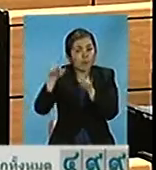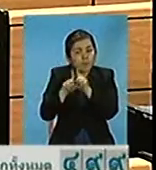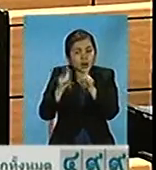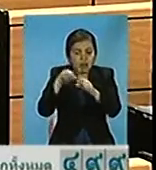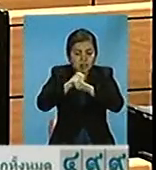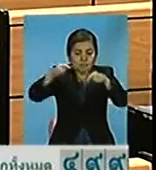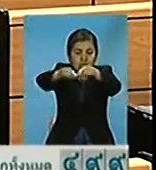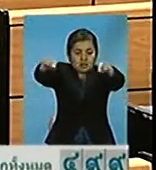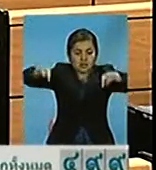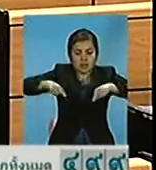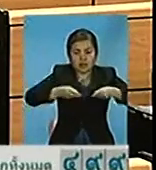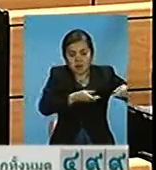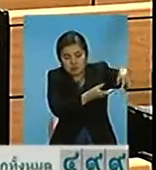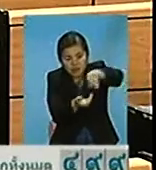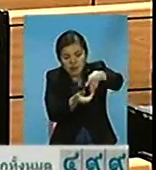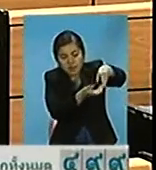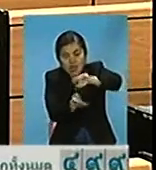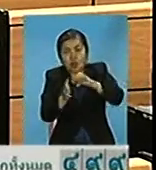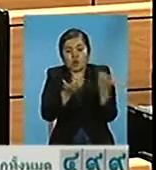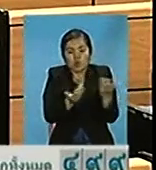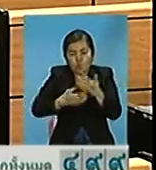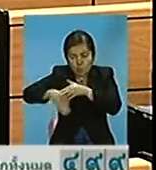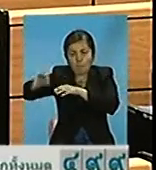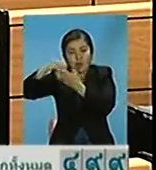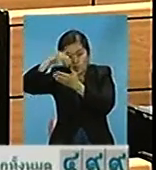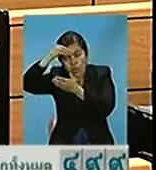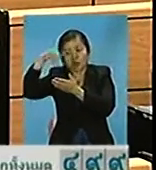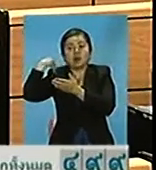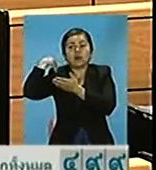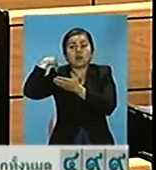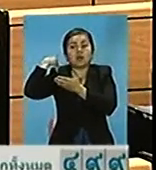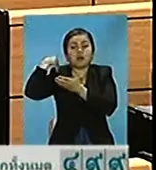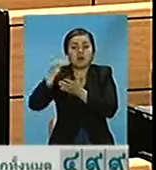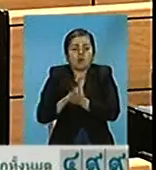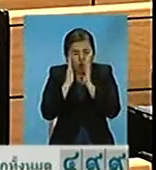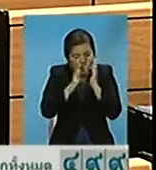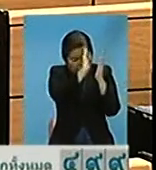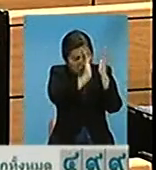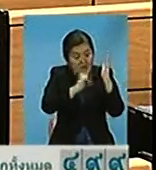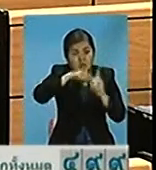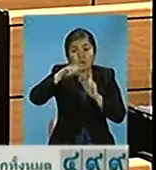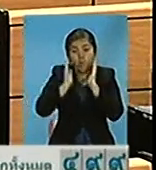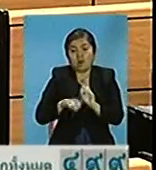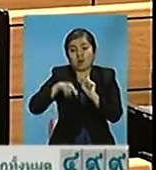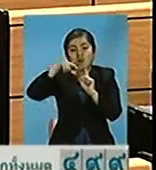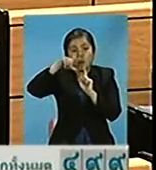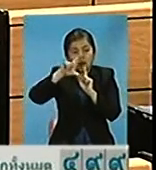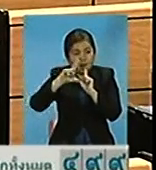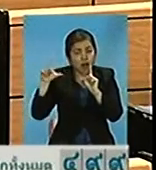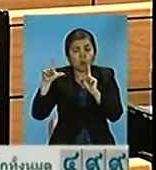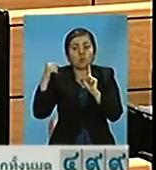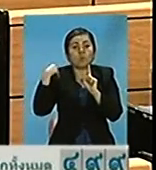มพ์ลูกไปโรงเรียนล้านกว่าคนท่านคิดออกมาได้ซึ่งจริงๆ